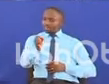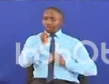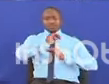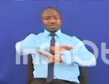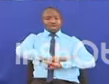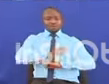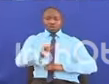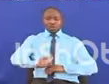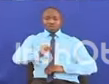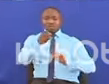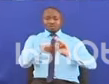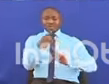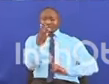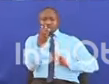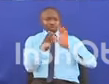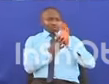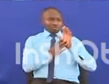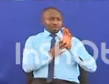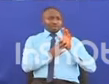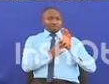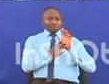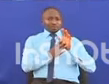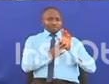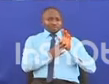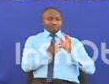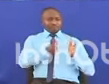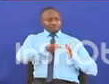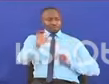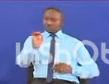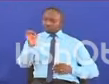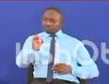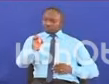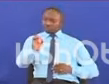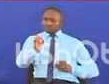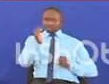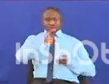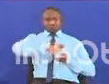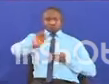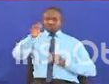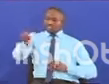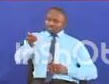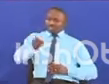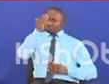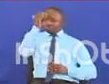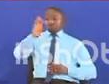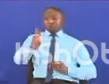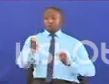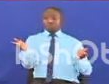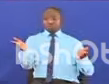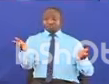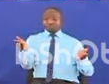wamestaafu 309,000 ambao hawajalipa hela zao za kurudi vijijini. Sasa sijui wako wapi.